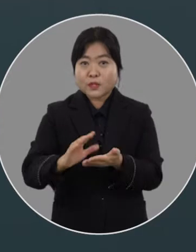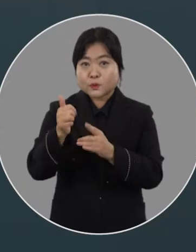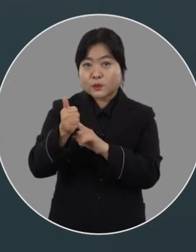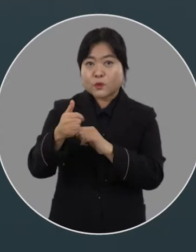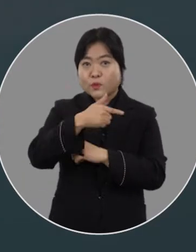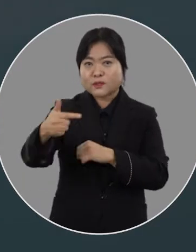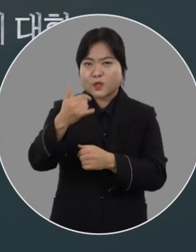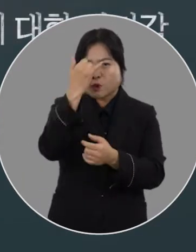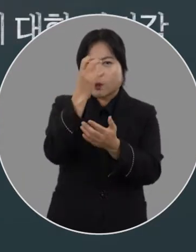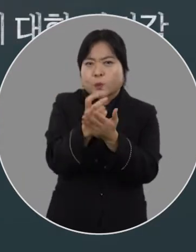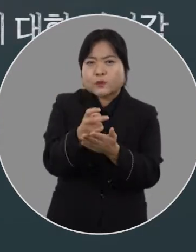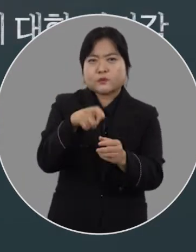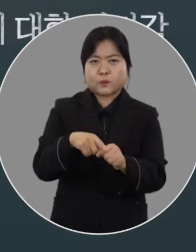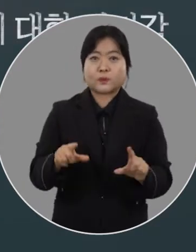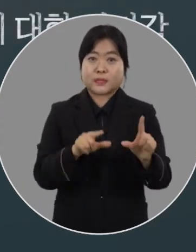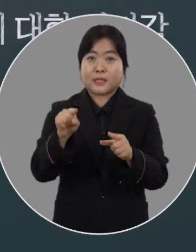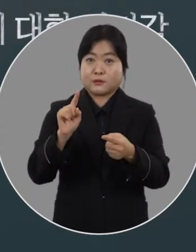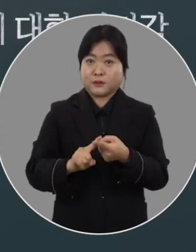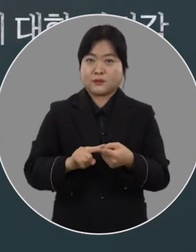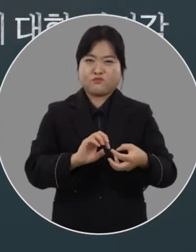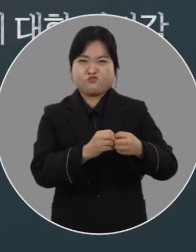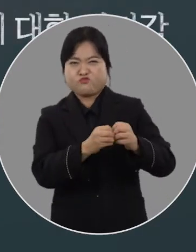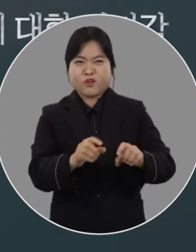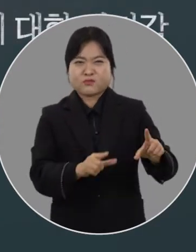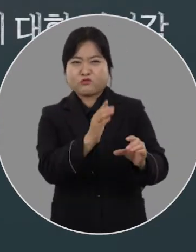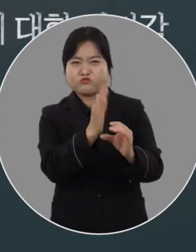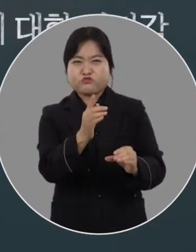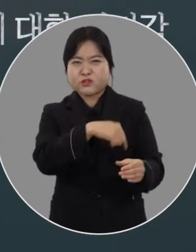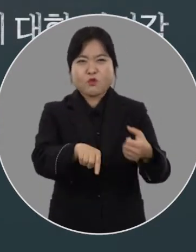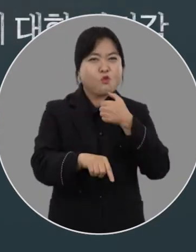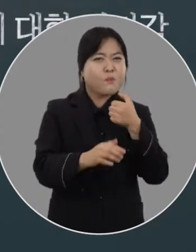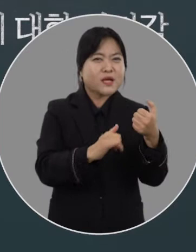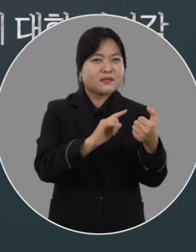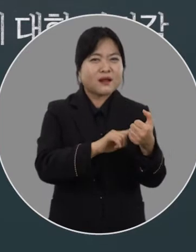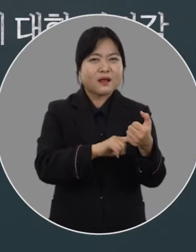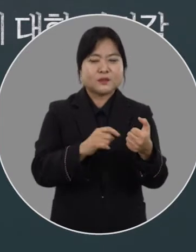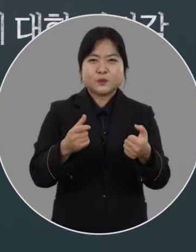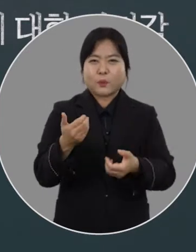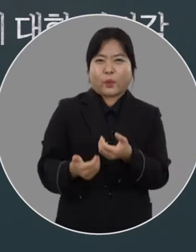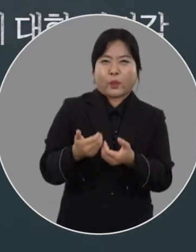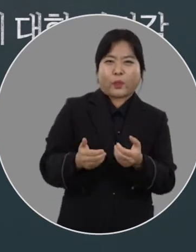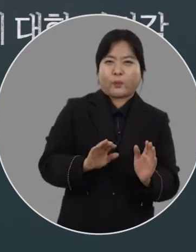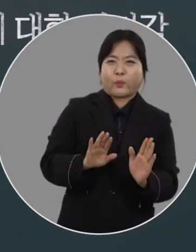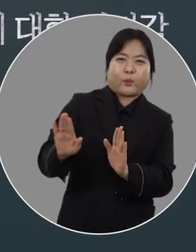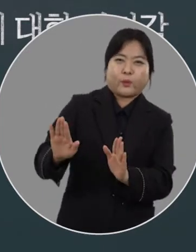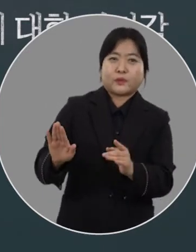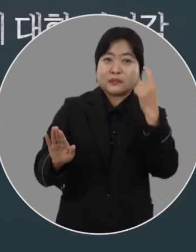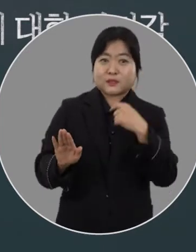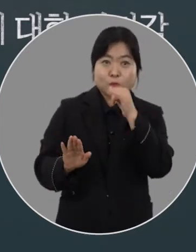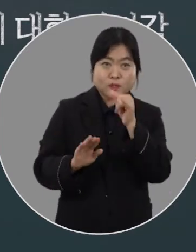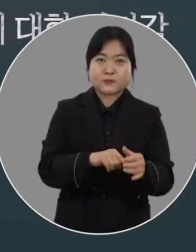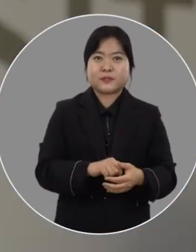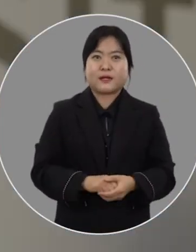그리스도인들은 굉장히 도덕적으로 살아가는 것이 제 멋대로 살아가고 있었던 로마인들한테는 뭔가 거리감을 느끼게 했던 것도